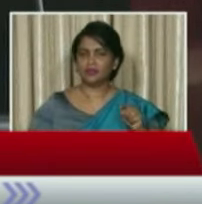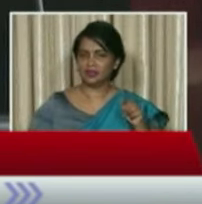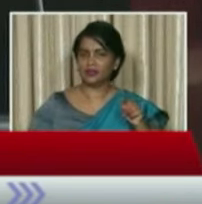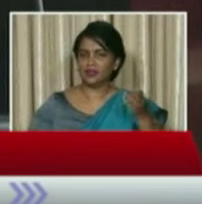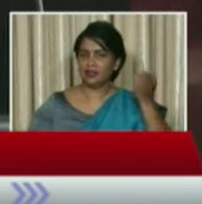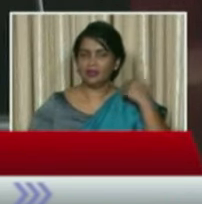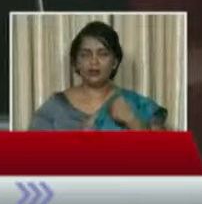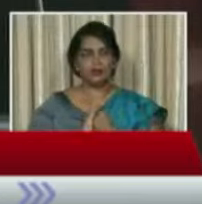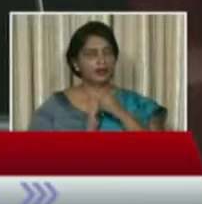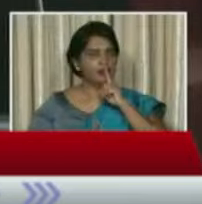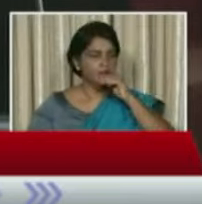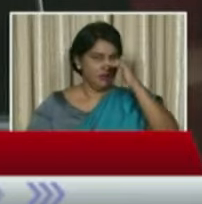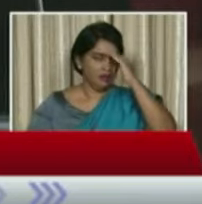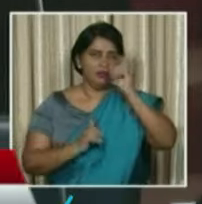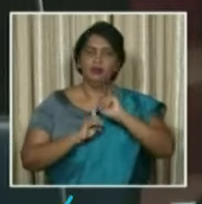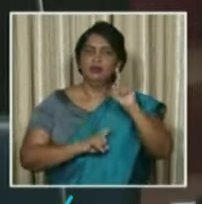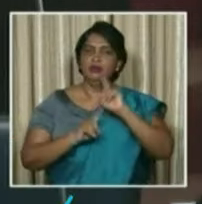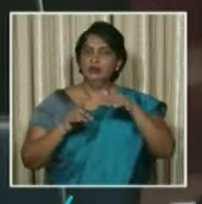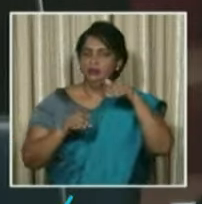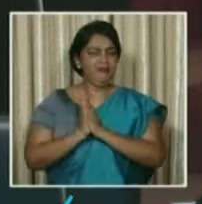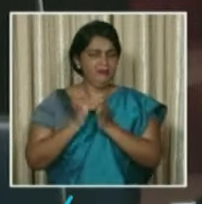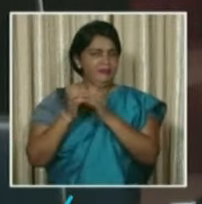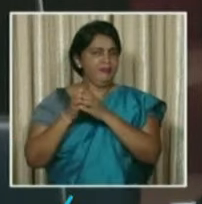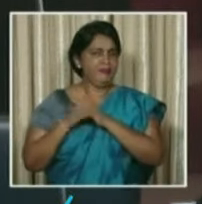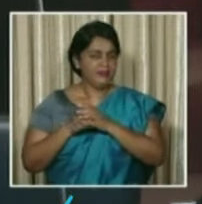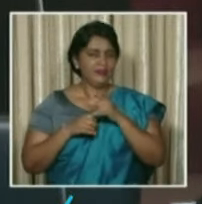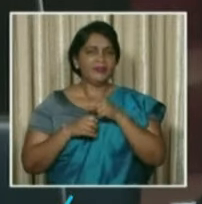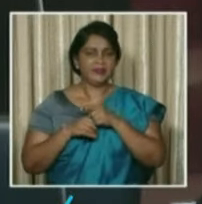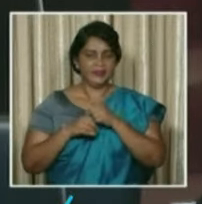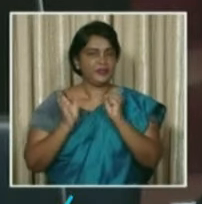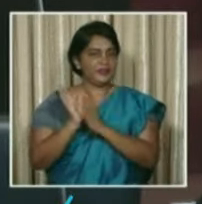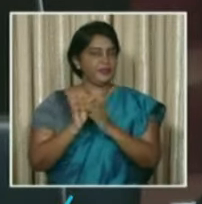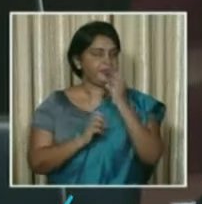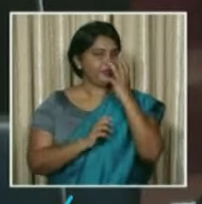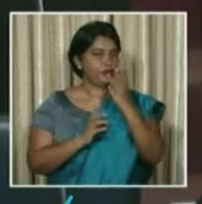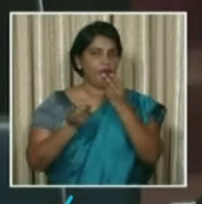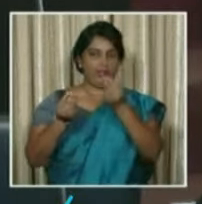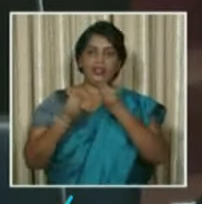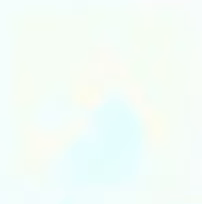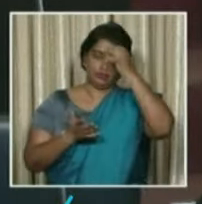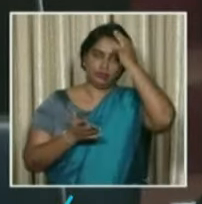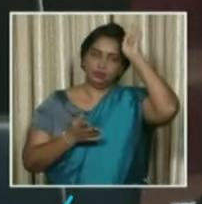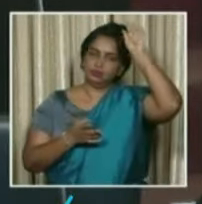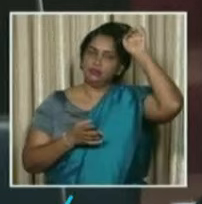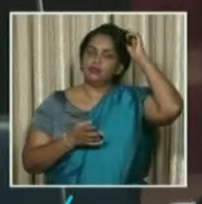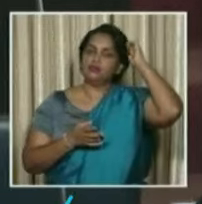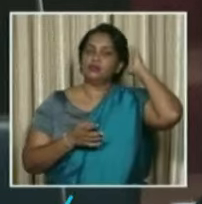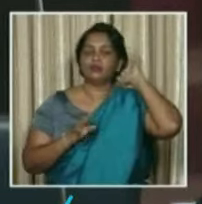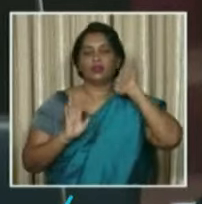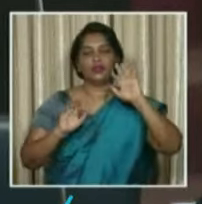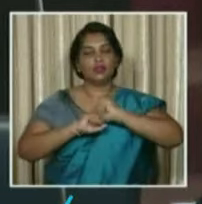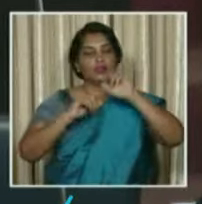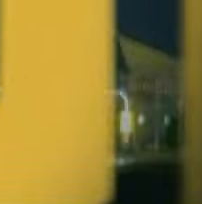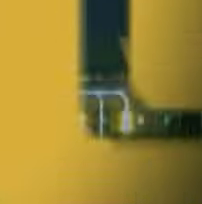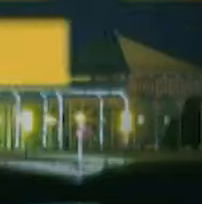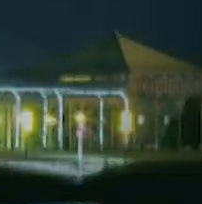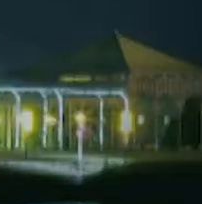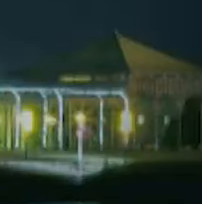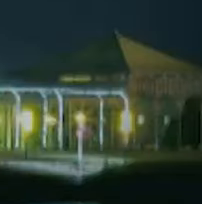ගරු කතානායකතුමා මේ පාර්ලිමේන්තුවේ ඇතුලේ පොරොන්දුවක් වුණා මේ කමිටු තුල අපිට දෙනවා කියලා. ඒක ලිඛිතව තියෙනවා. අරගල ඉවුරුරා විතරයි තුමේ කාපද